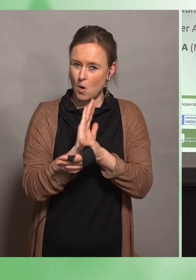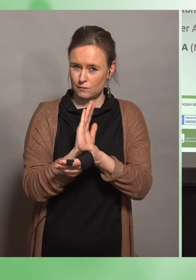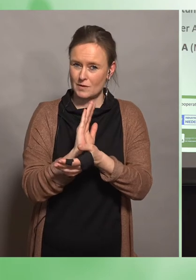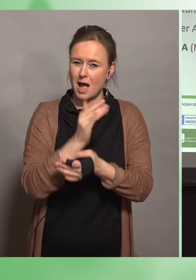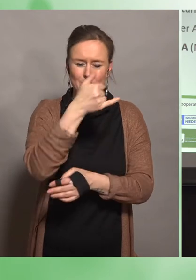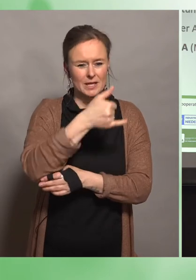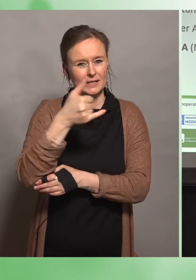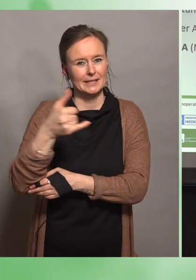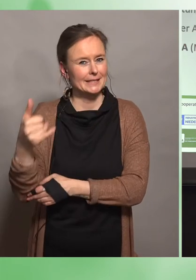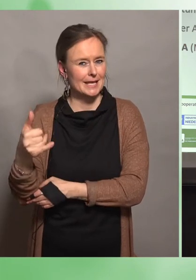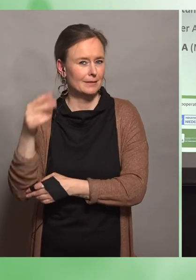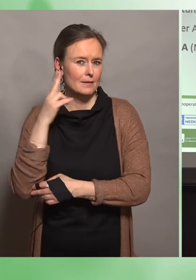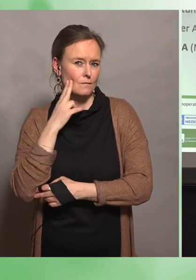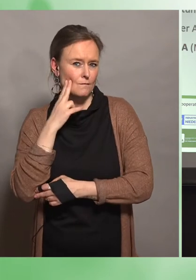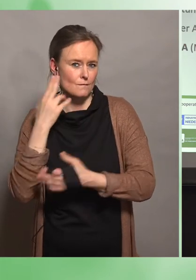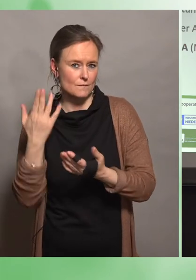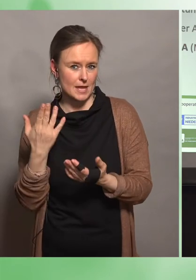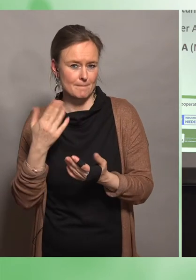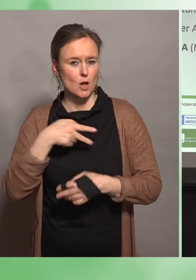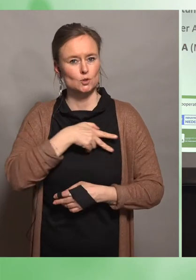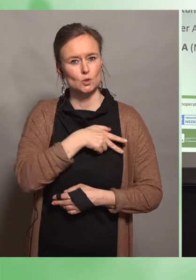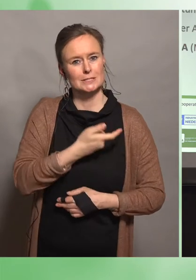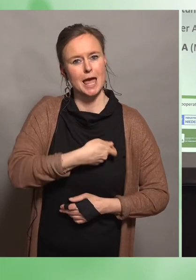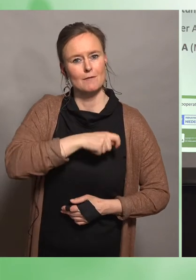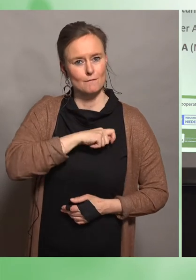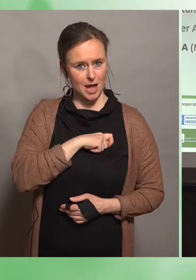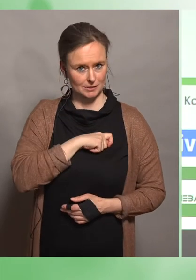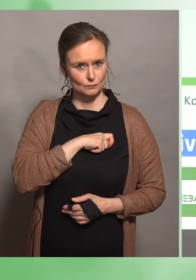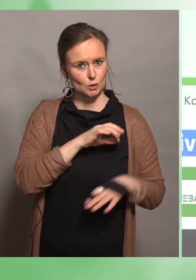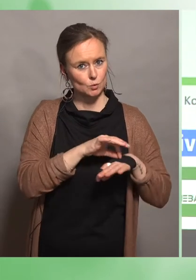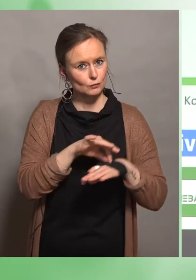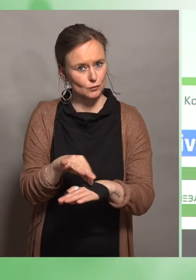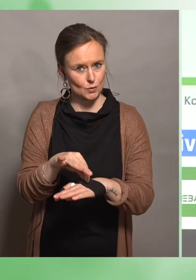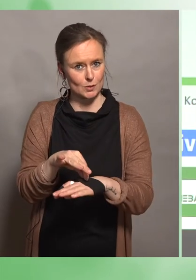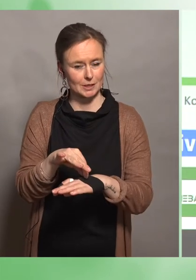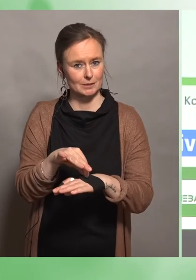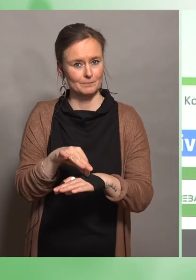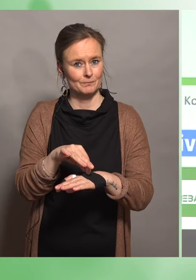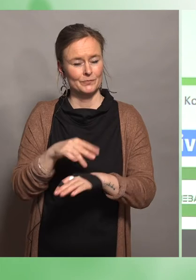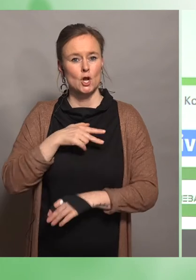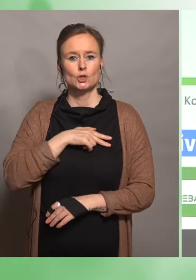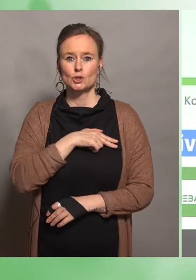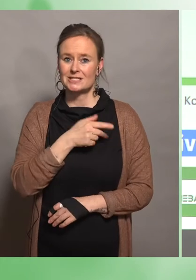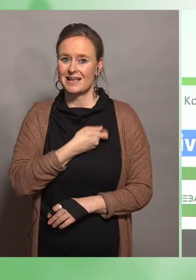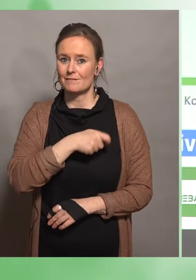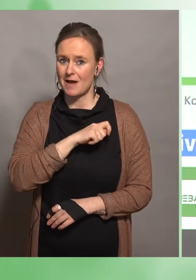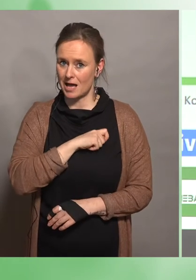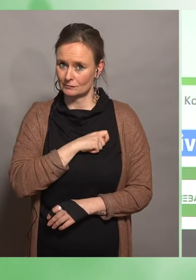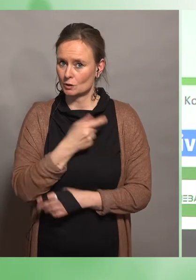jeden Unternehmens gehört, soziale Verantwortung zu führen und eine soziale Verantwortung zu treffen,